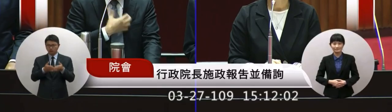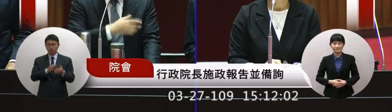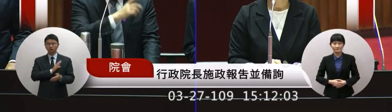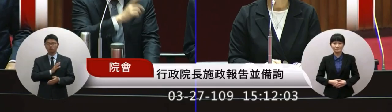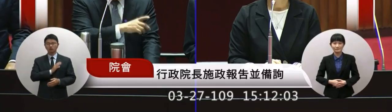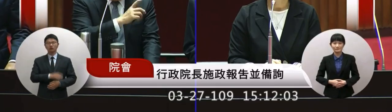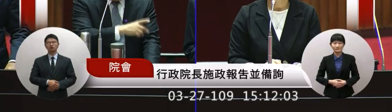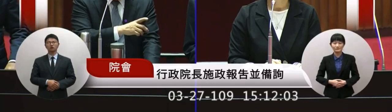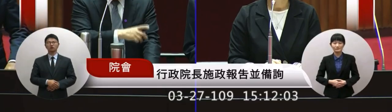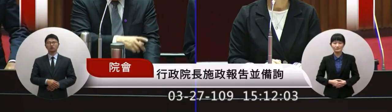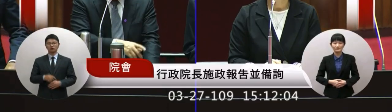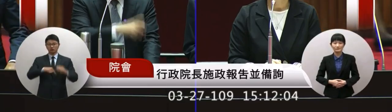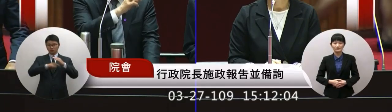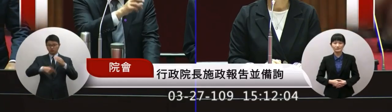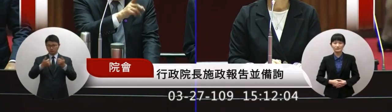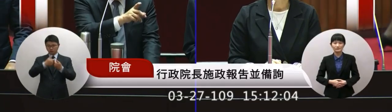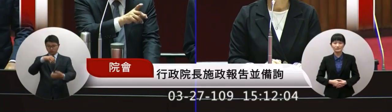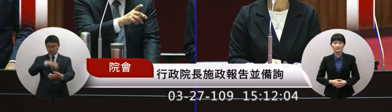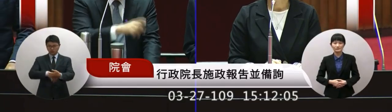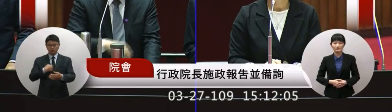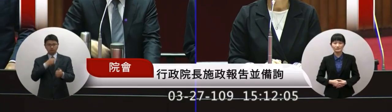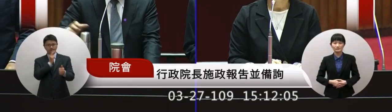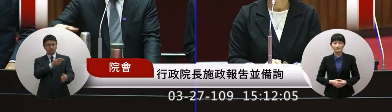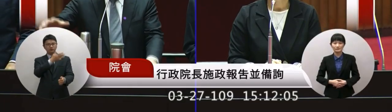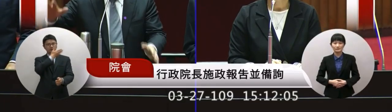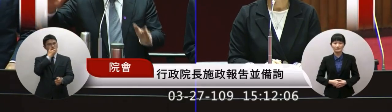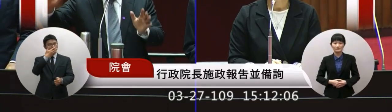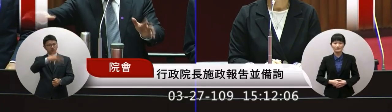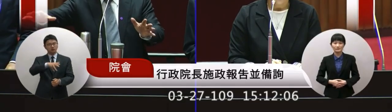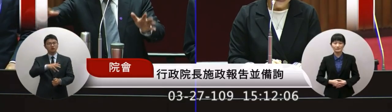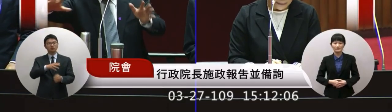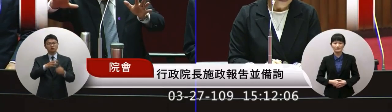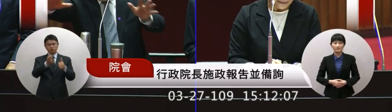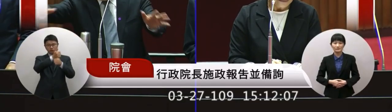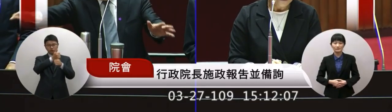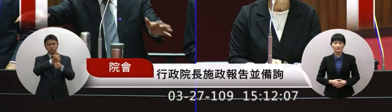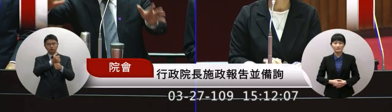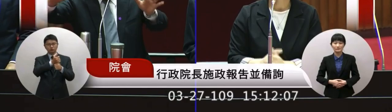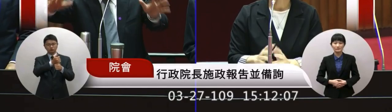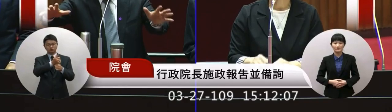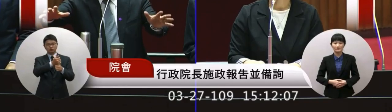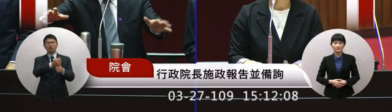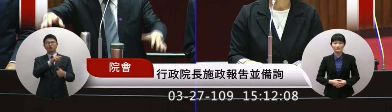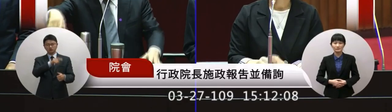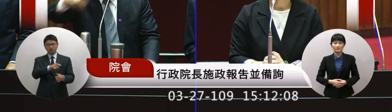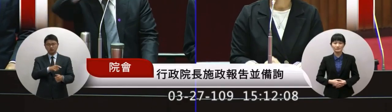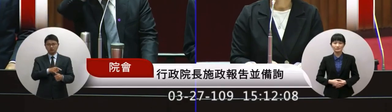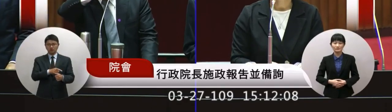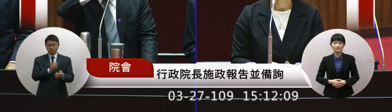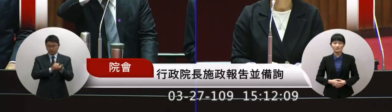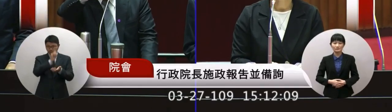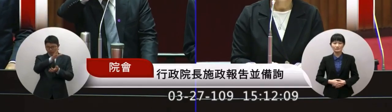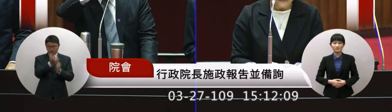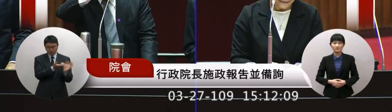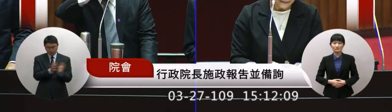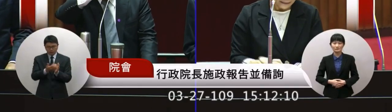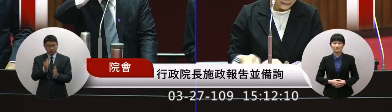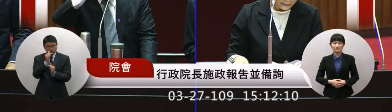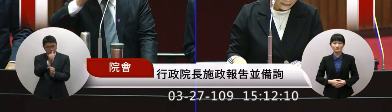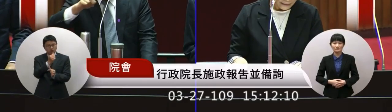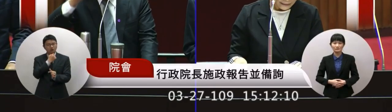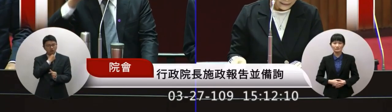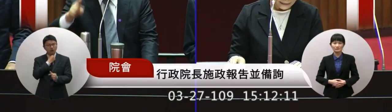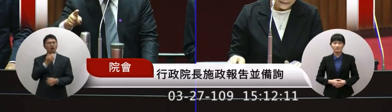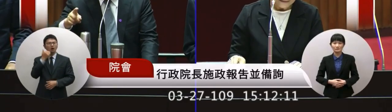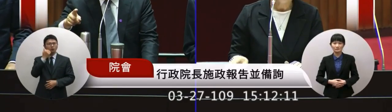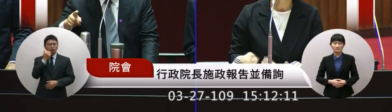面已经要求水利署，不但就这一方面大家完整的报告，如果这一方面